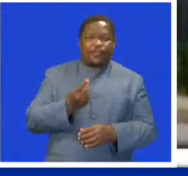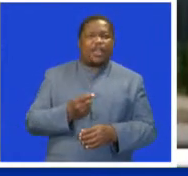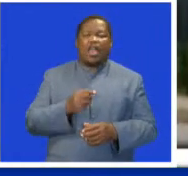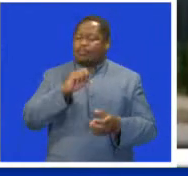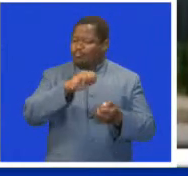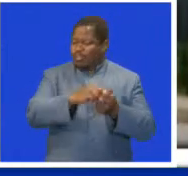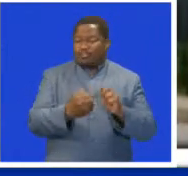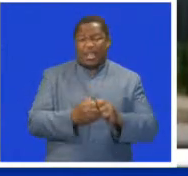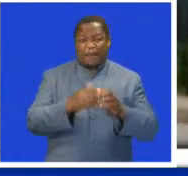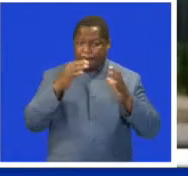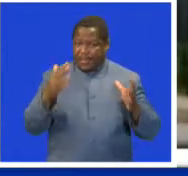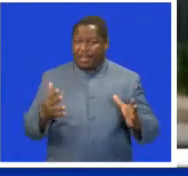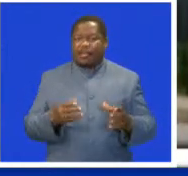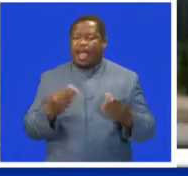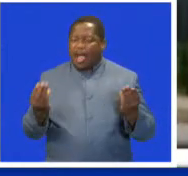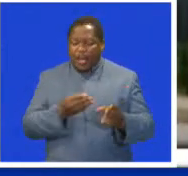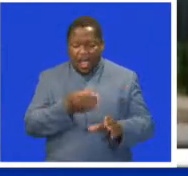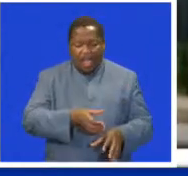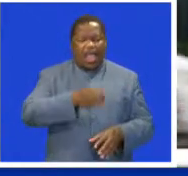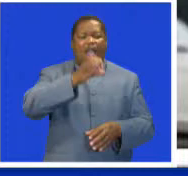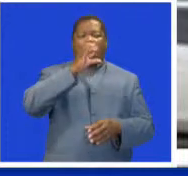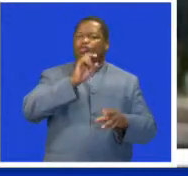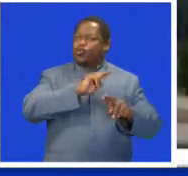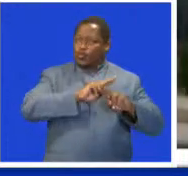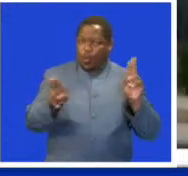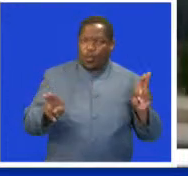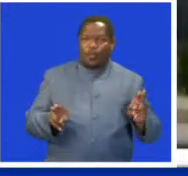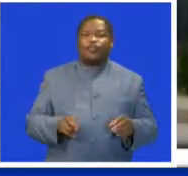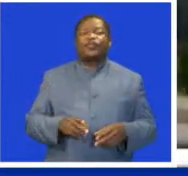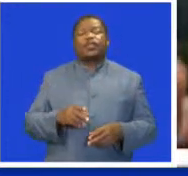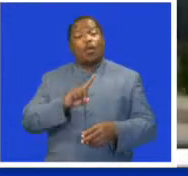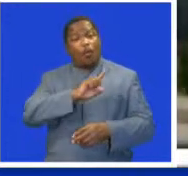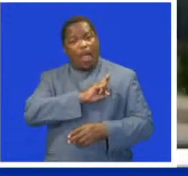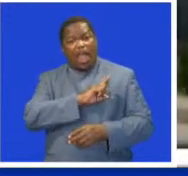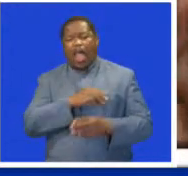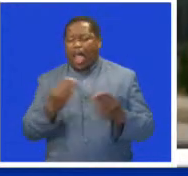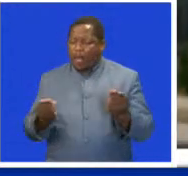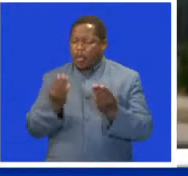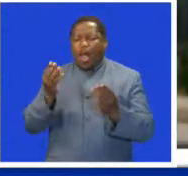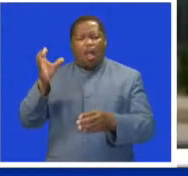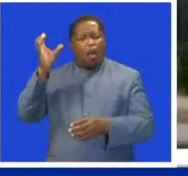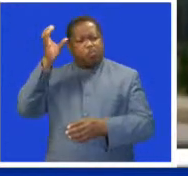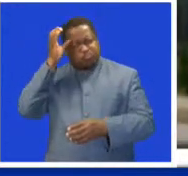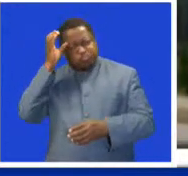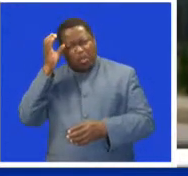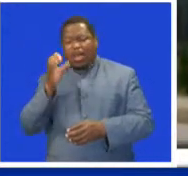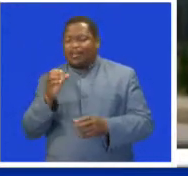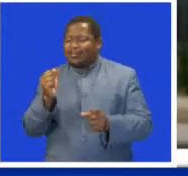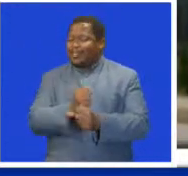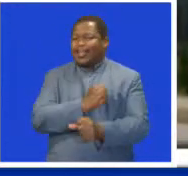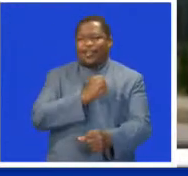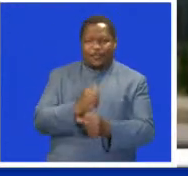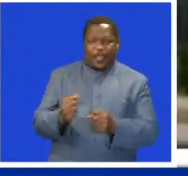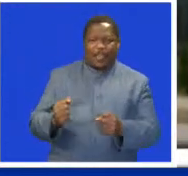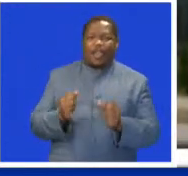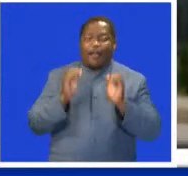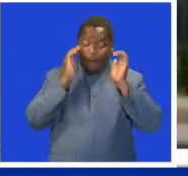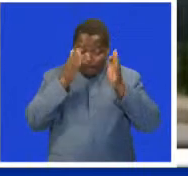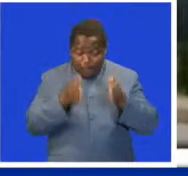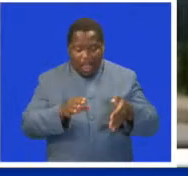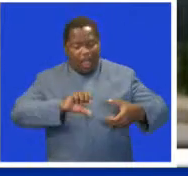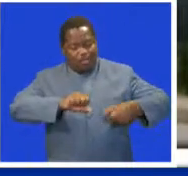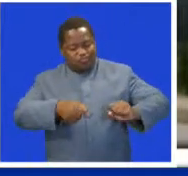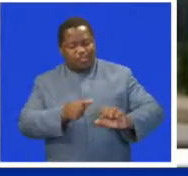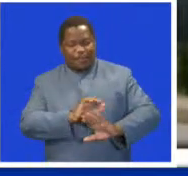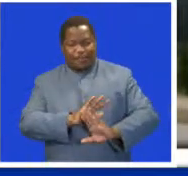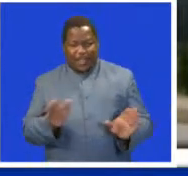njani ngikwenzi wabo expect laba kwentako sesizikwenda nje ngoba siphanga simo so kuyingotana vele